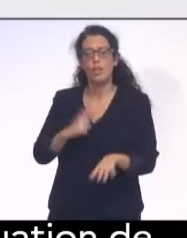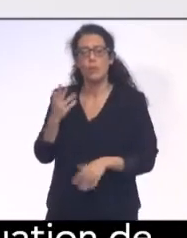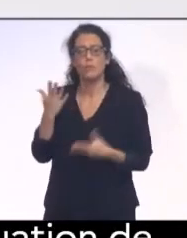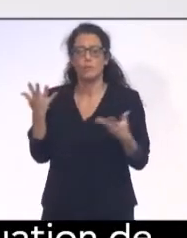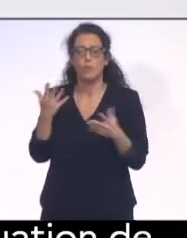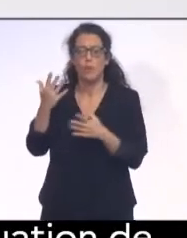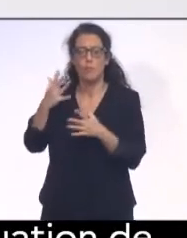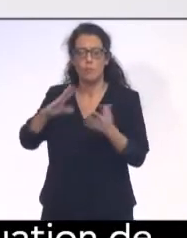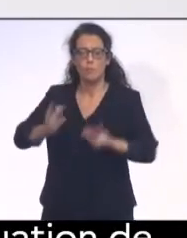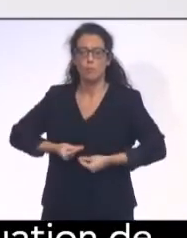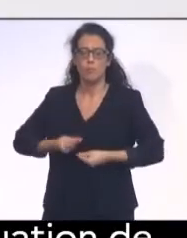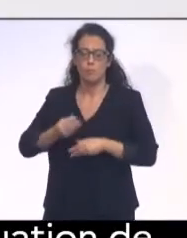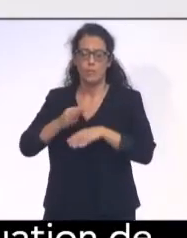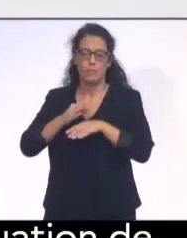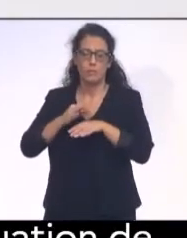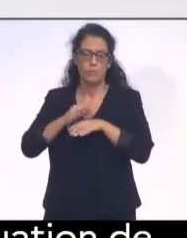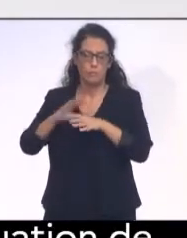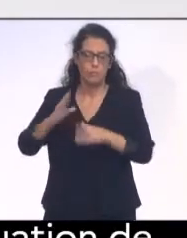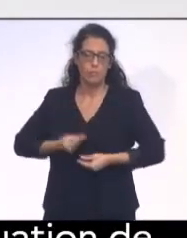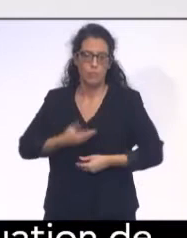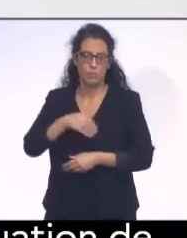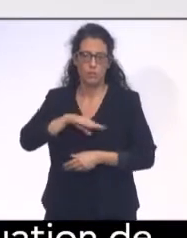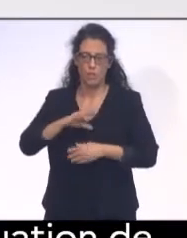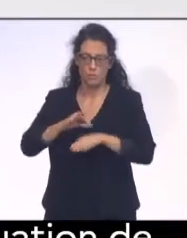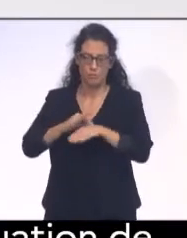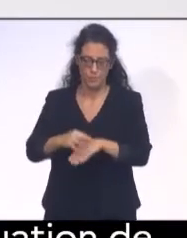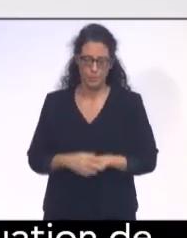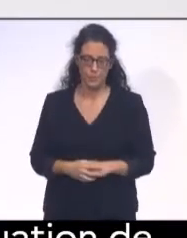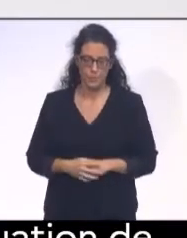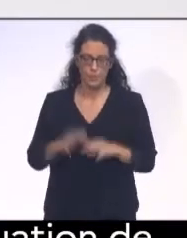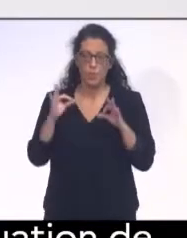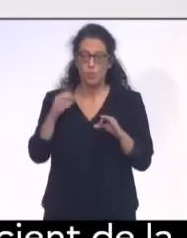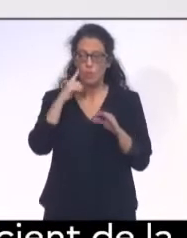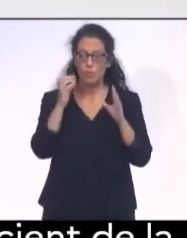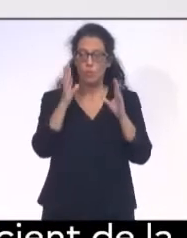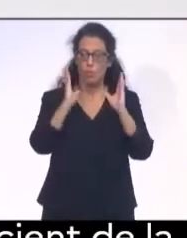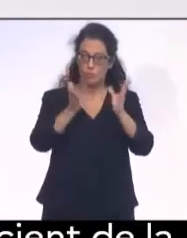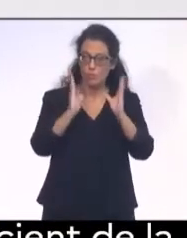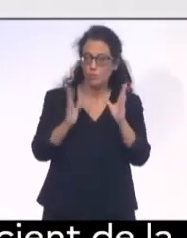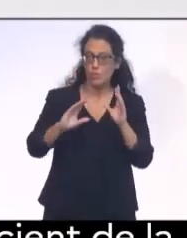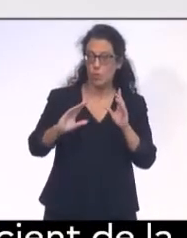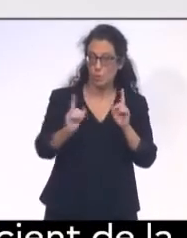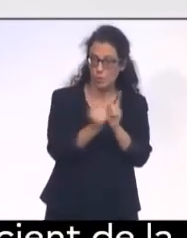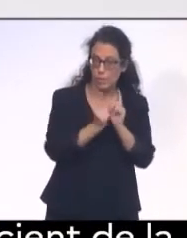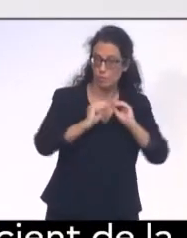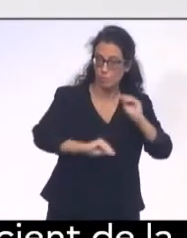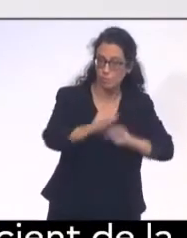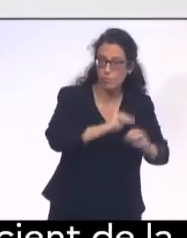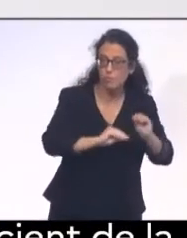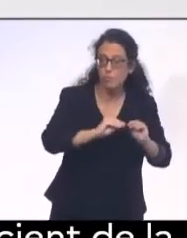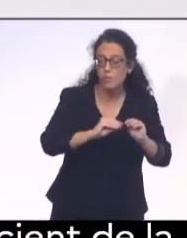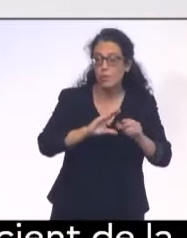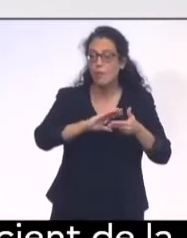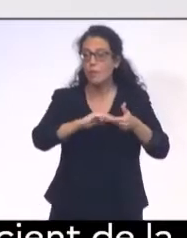personnes âgées. Cette filière permet d'associer capacité hospitalière de court terme, soins de suite et de réadaptation,